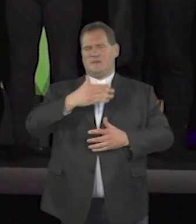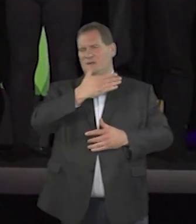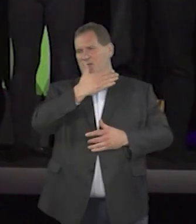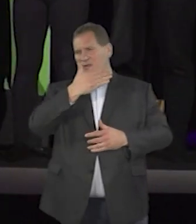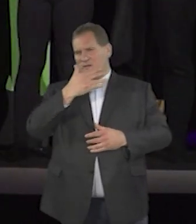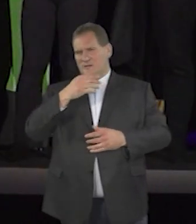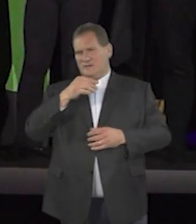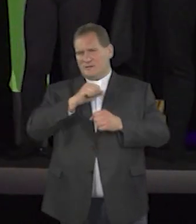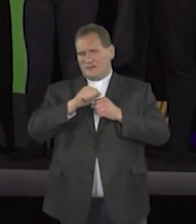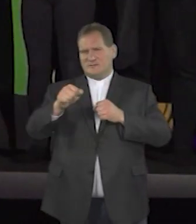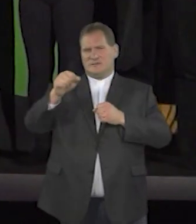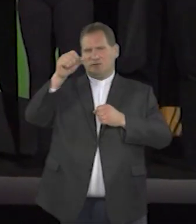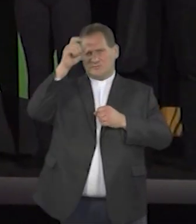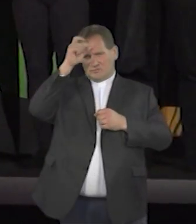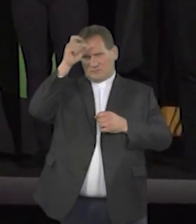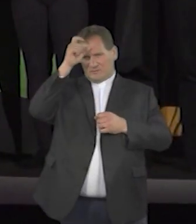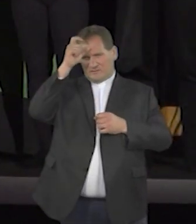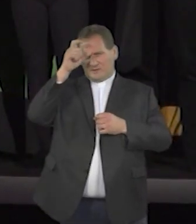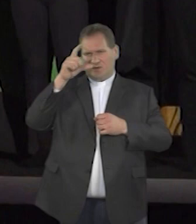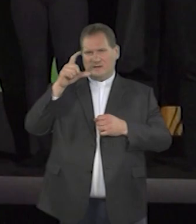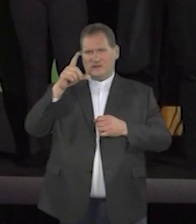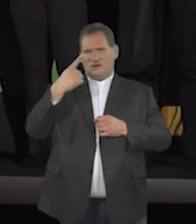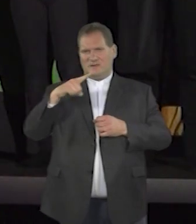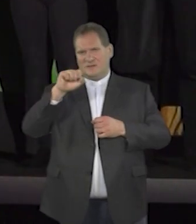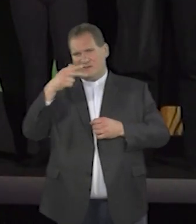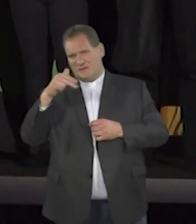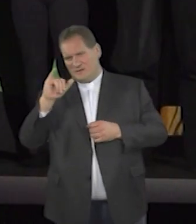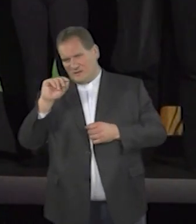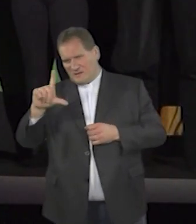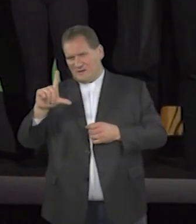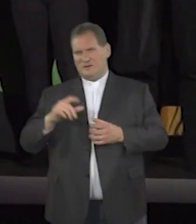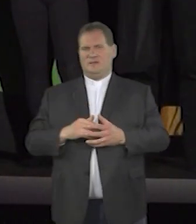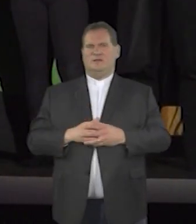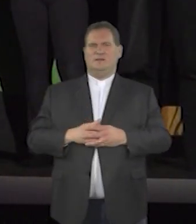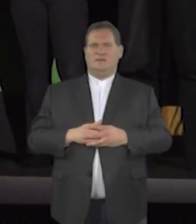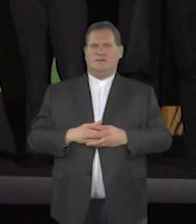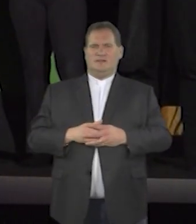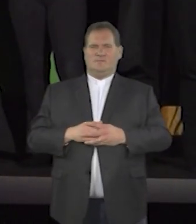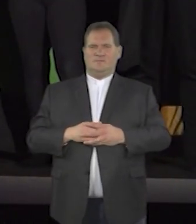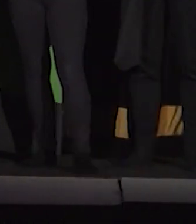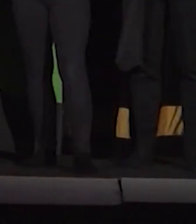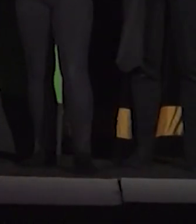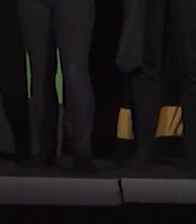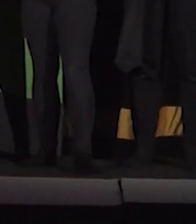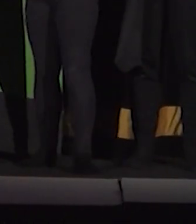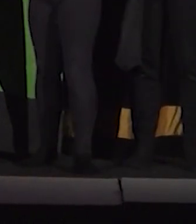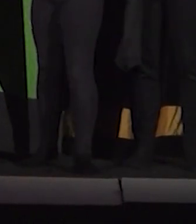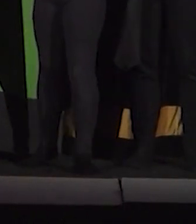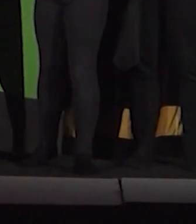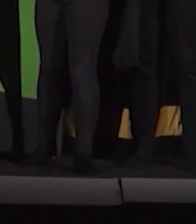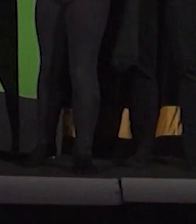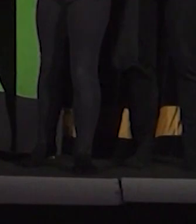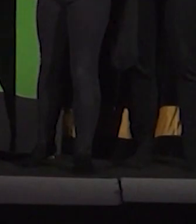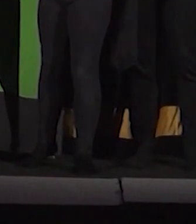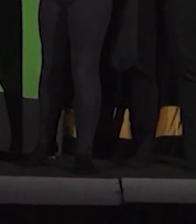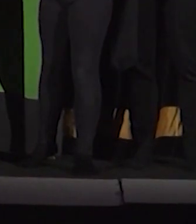dobrej, gdzie nie ma Daniela Szwęka. Może tak. Daniel Szwęk! A to nie ma Szwęka, wszystkie imprezy w Piotrkowie są. Daniel tam zawsze jest